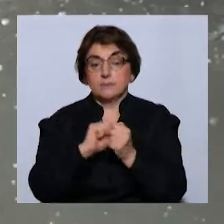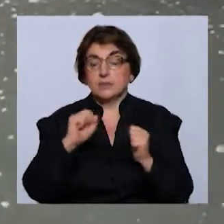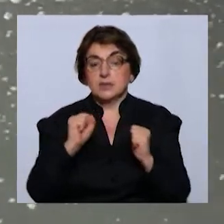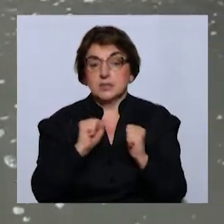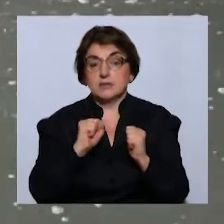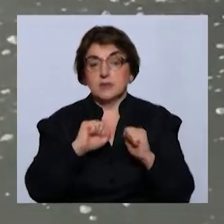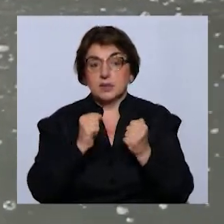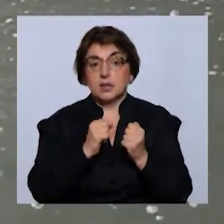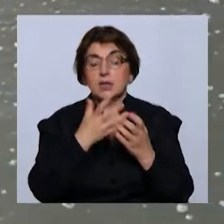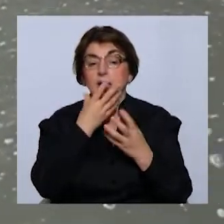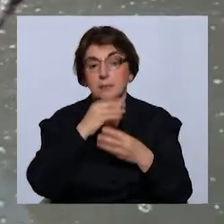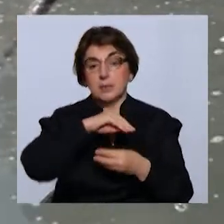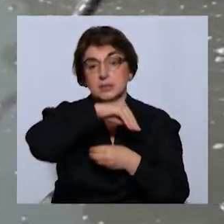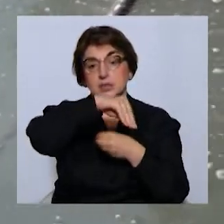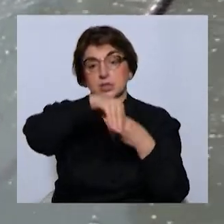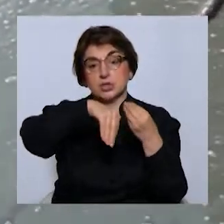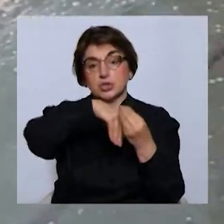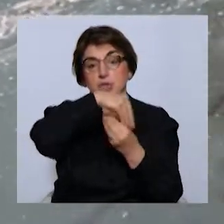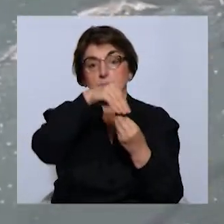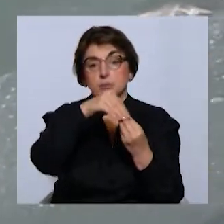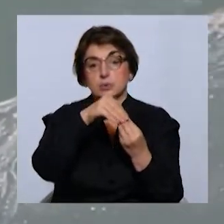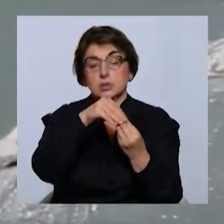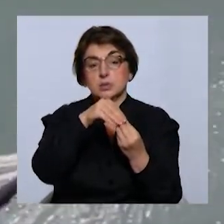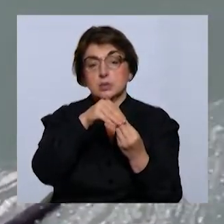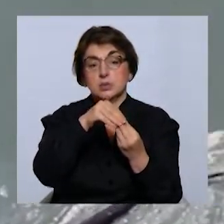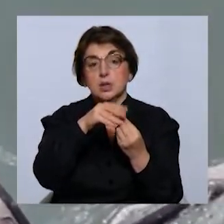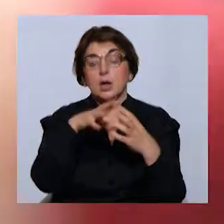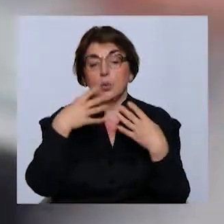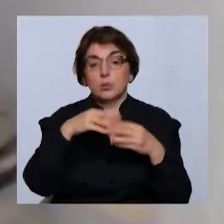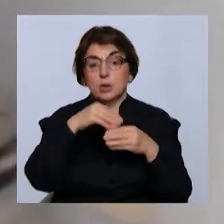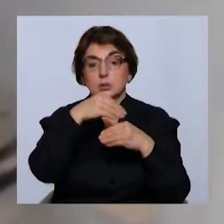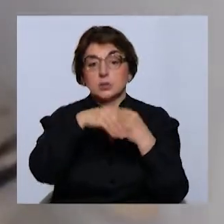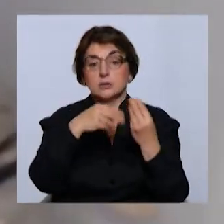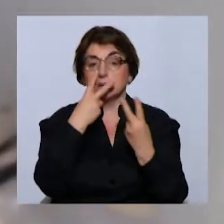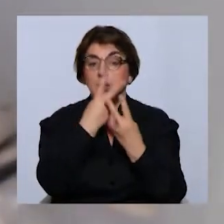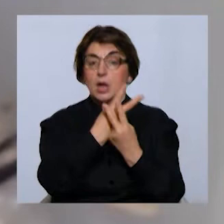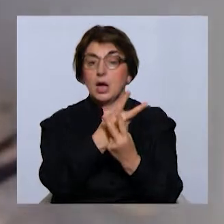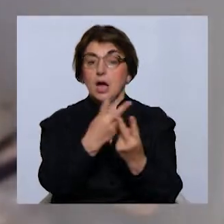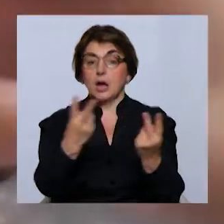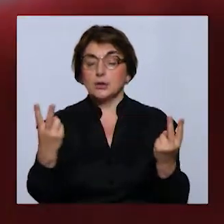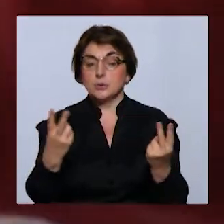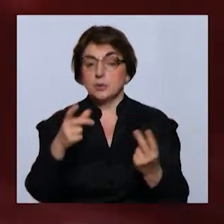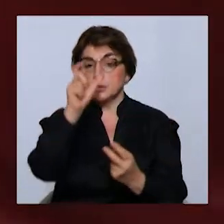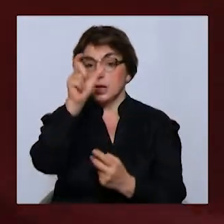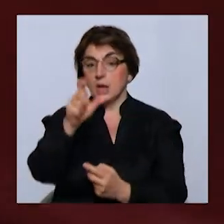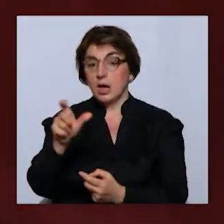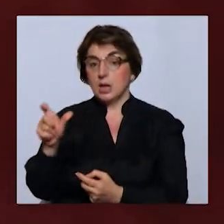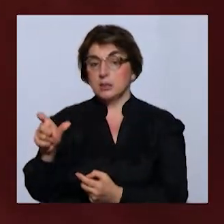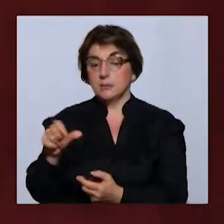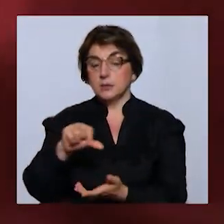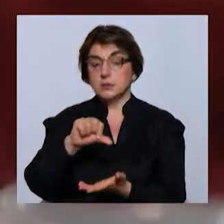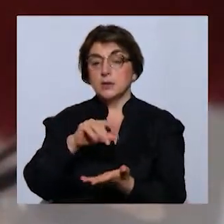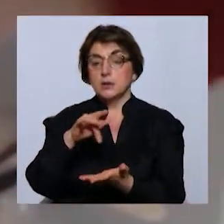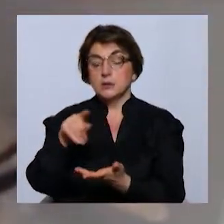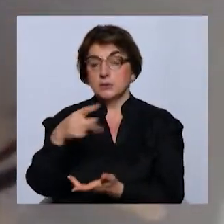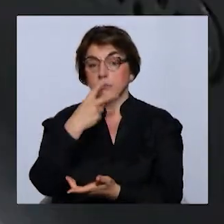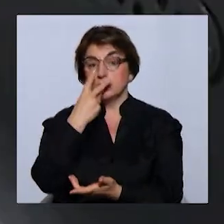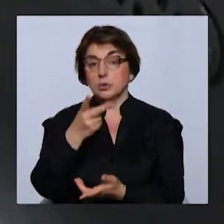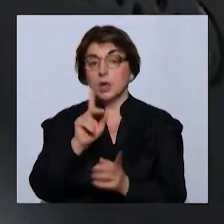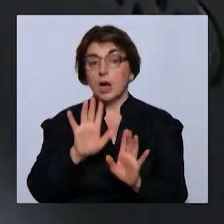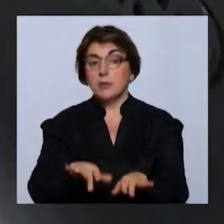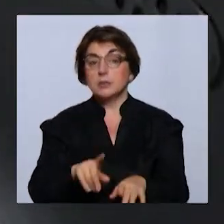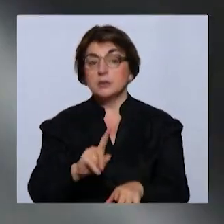მერე ლამაზად შეფუთეს და აი ასეთი შეფუთული სახით წარუდგინეს მომხმარებელს, ანუ მოსახლეობას.